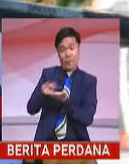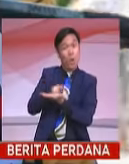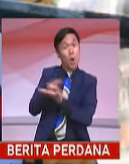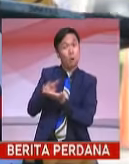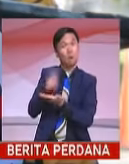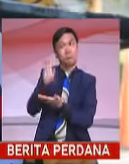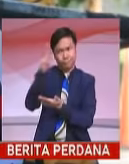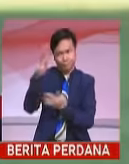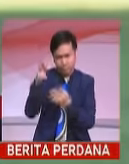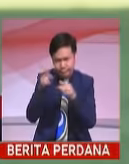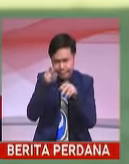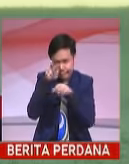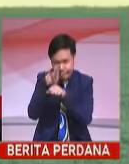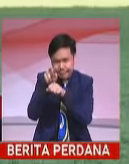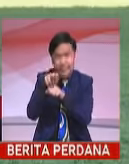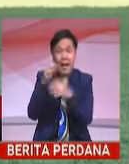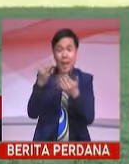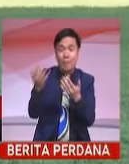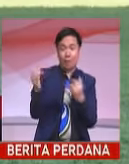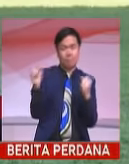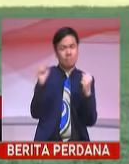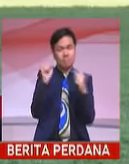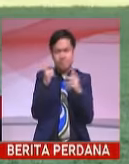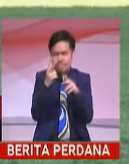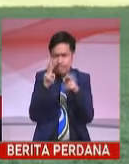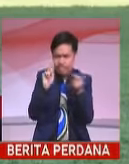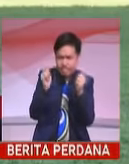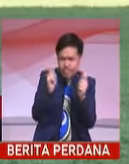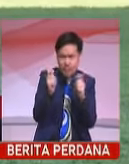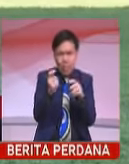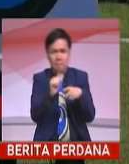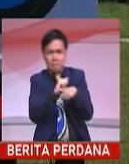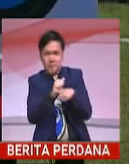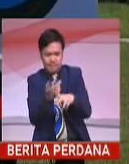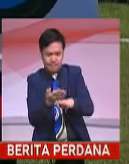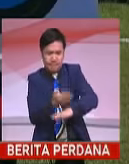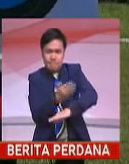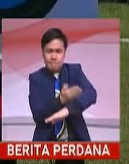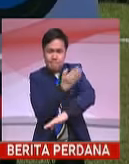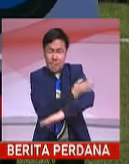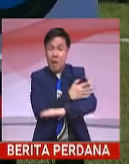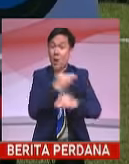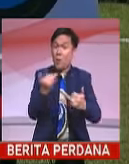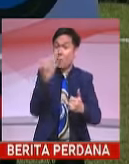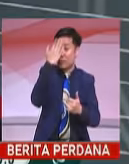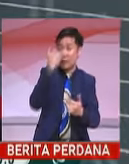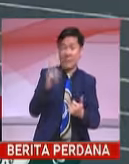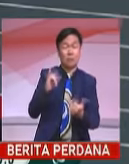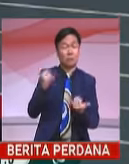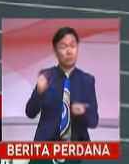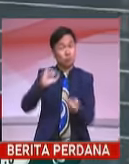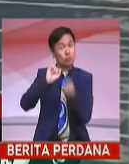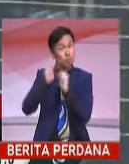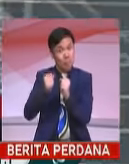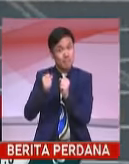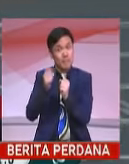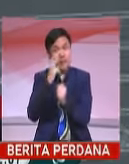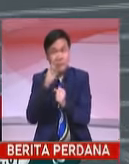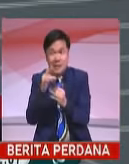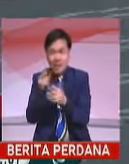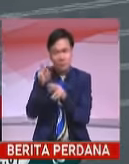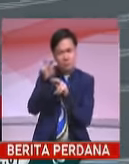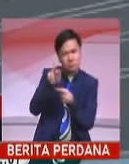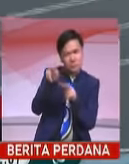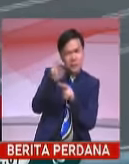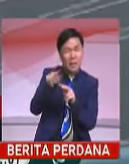menjadi rujukan semua dalam memperbaiki prestasi. Dalam masa sama, ianya amat berguna dalam sains sukan. Ia juga akan berupaya